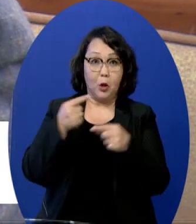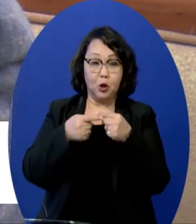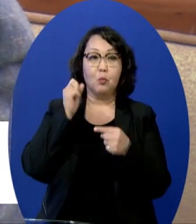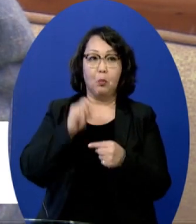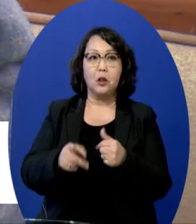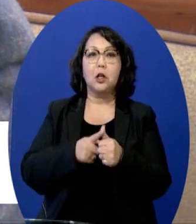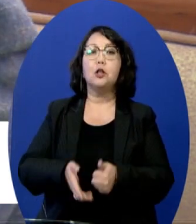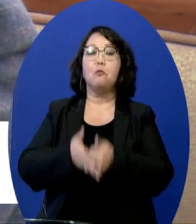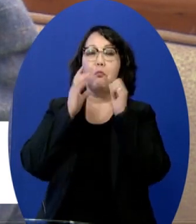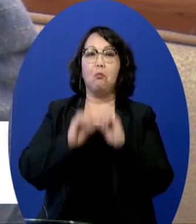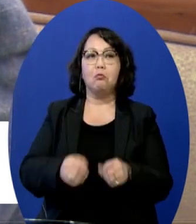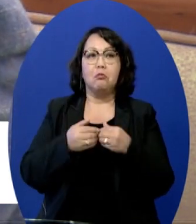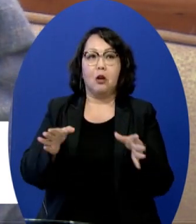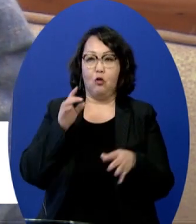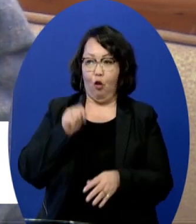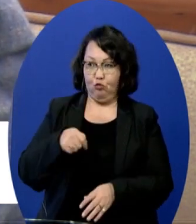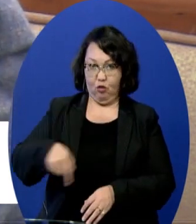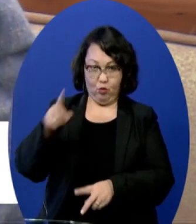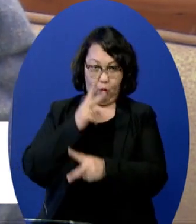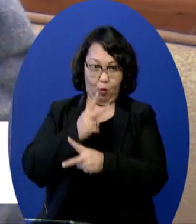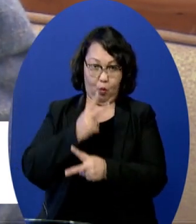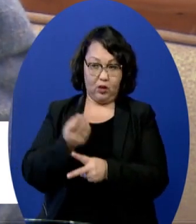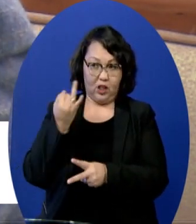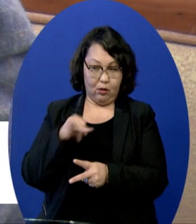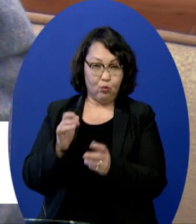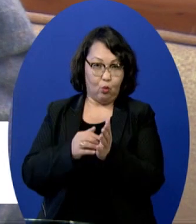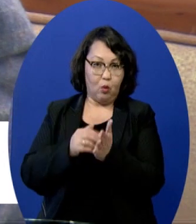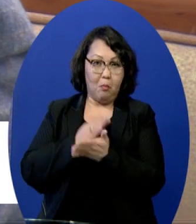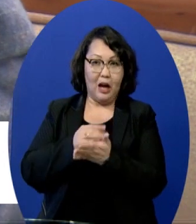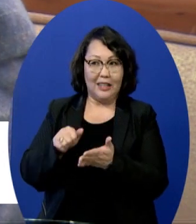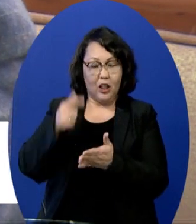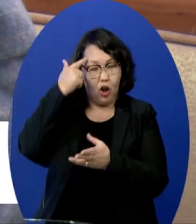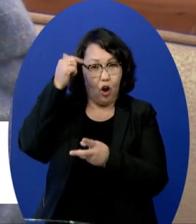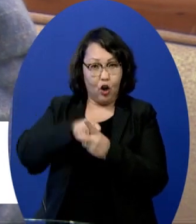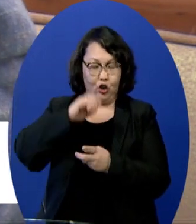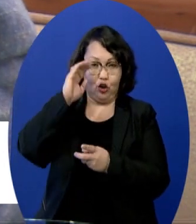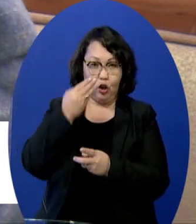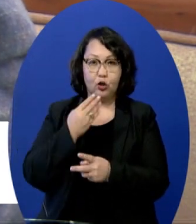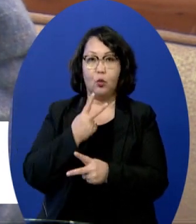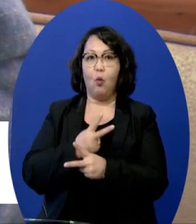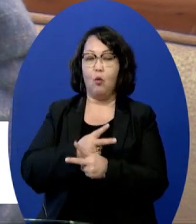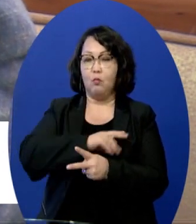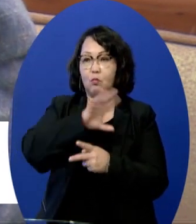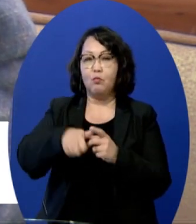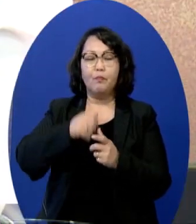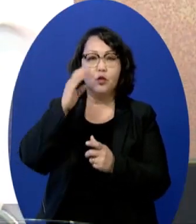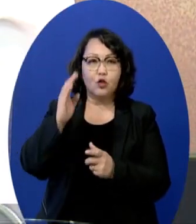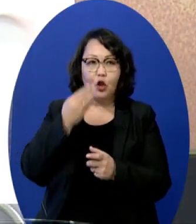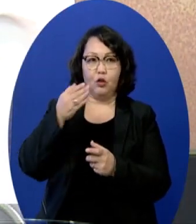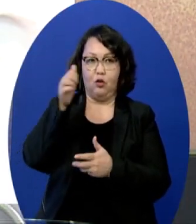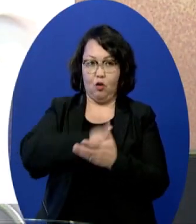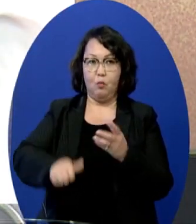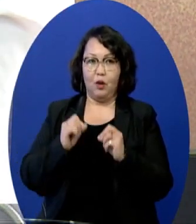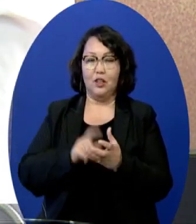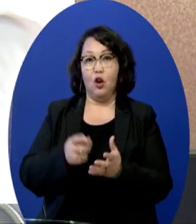юм одоогийн хуулиар. Тийм учраас энэ ойлголтын юмнуудыг цаашдаа эргэх зүрээнд нэг мөр болох шаарлалттай юм байгаа юм шүү. 200